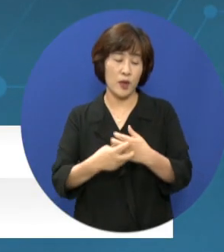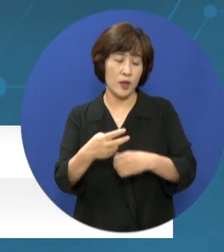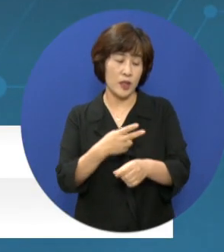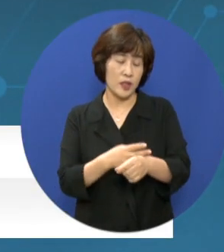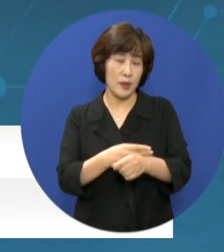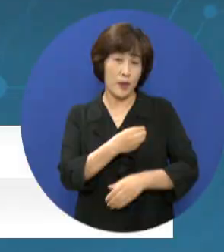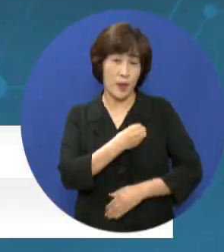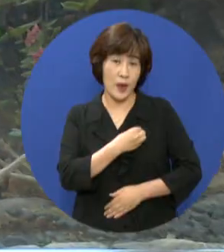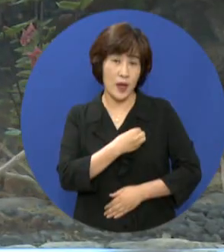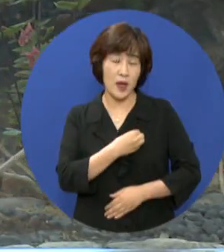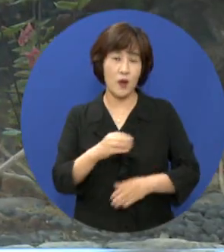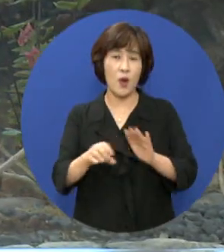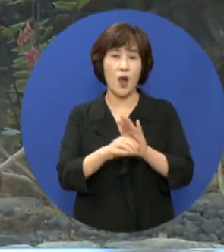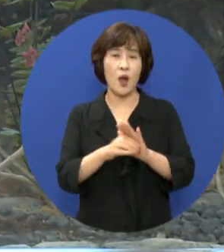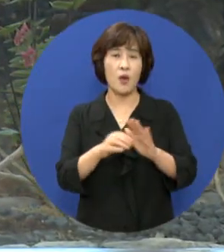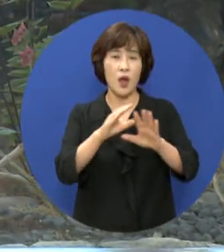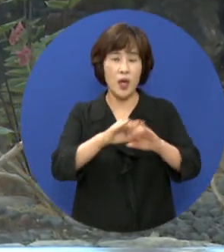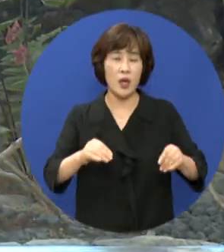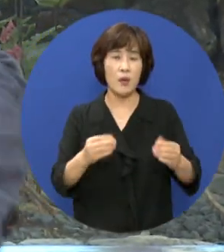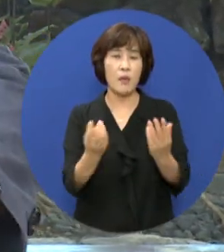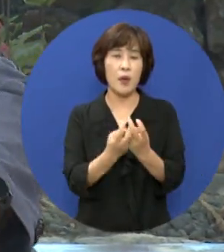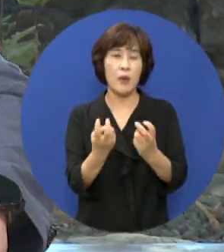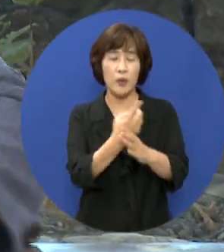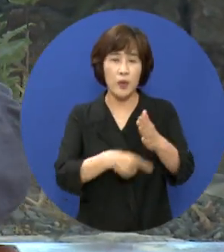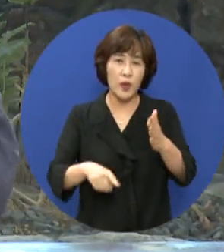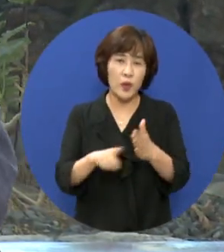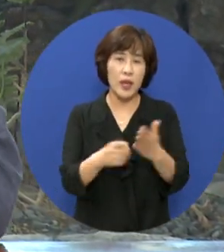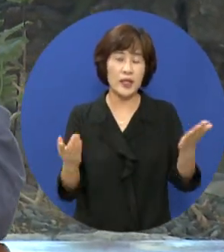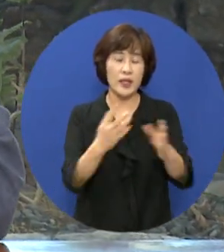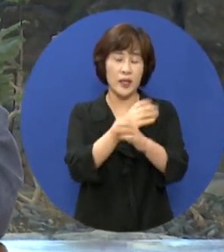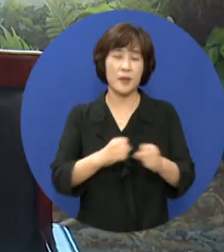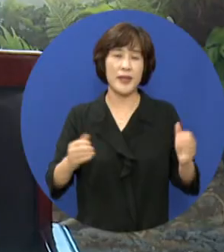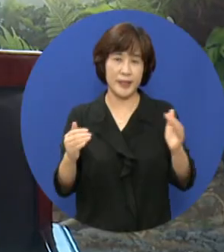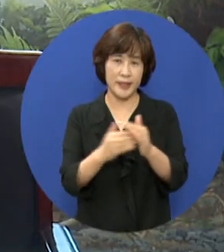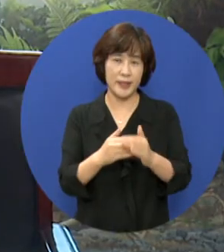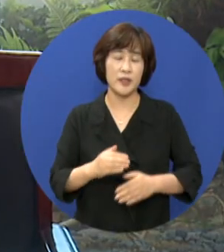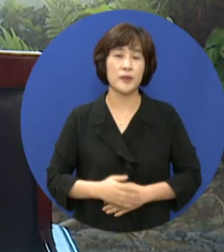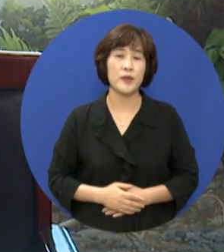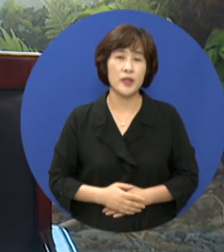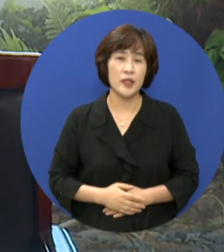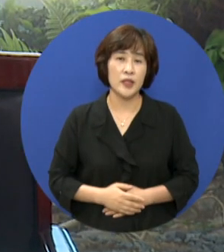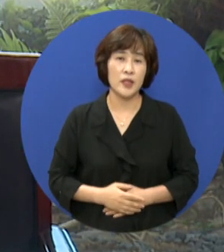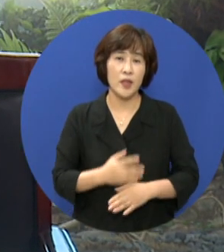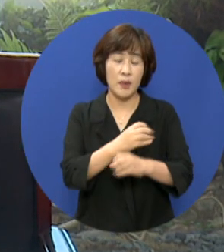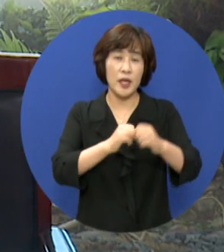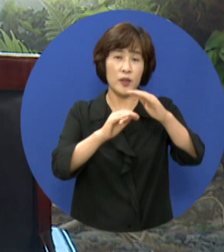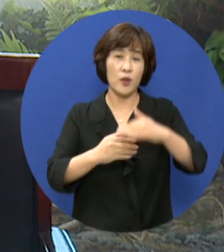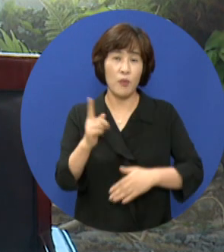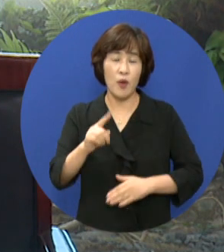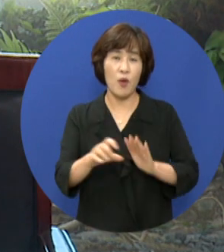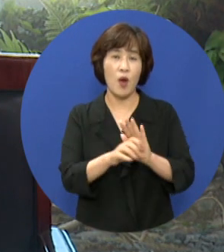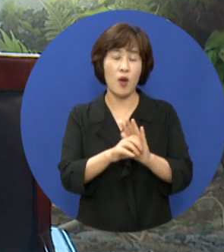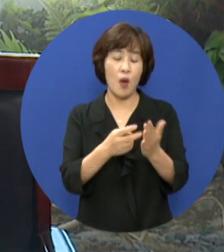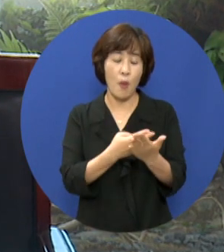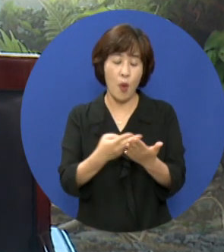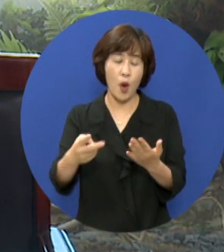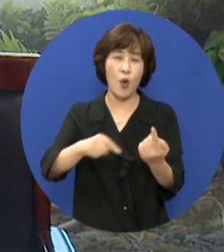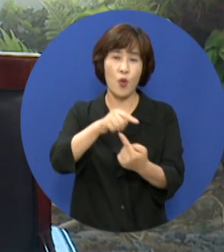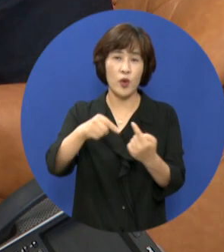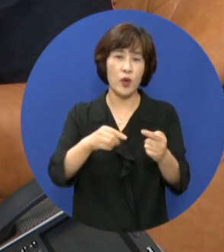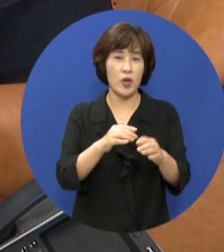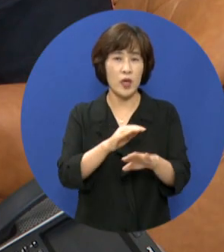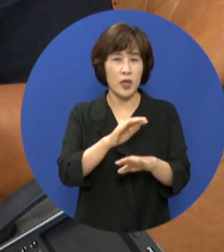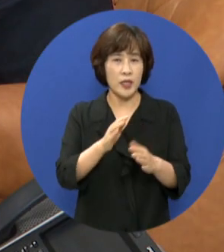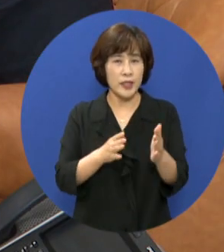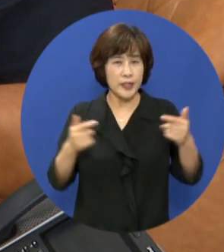코로나 l9 의료 대체 추진을 위한 업무협약 을 했습니다 협약에 따라 두 기관은 콜은 아이구 병상 운영과 치료제